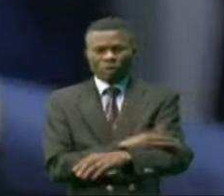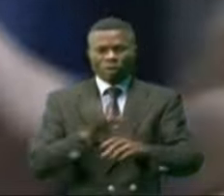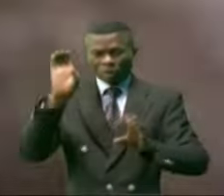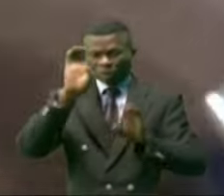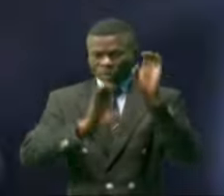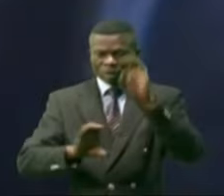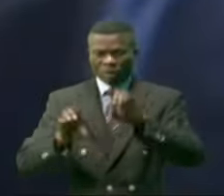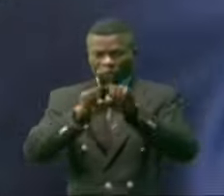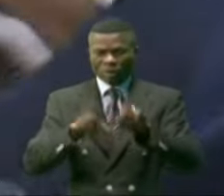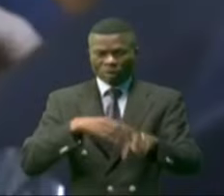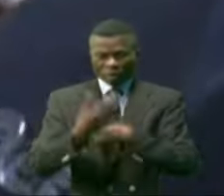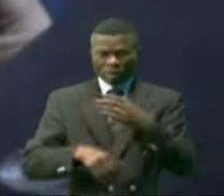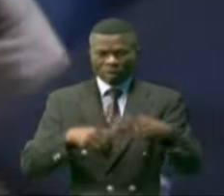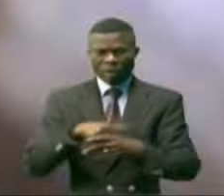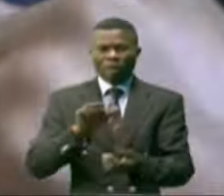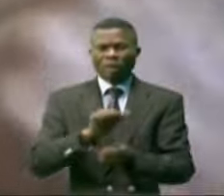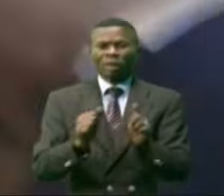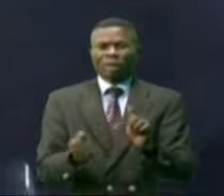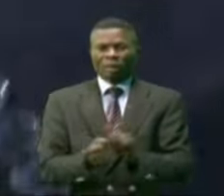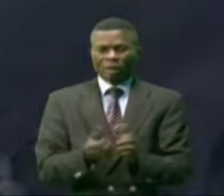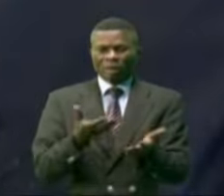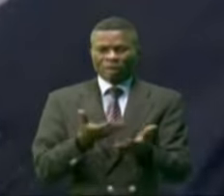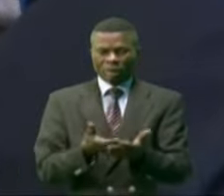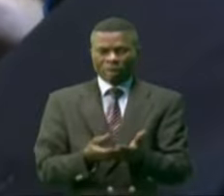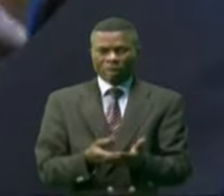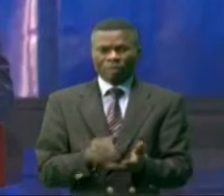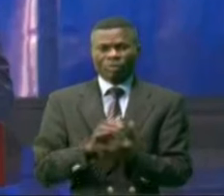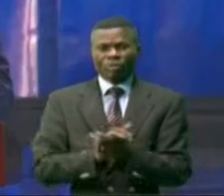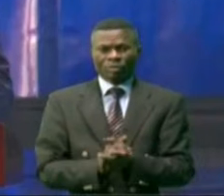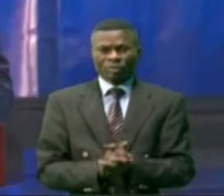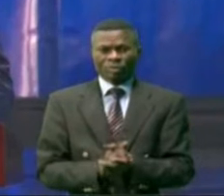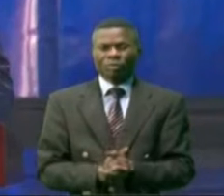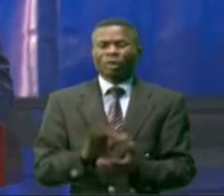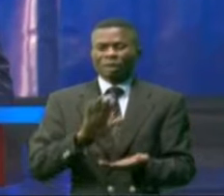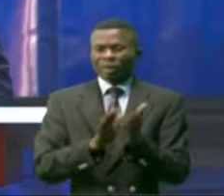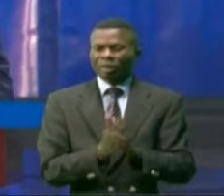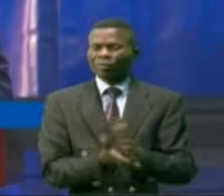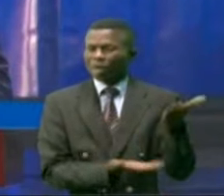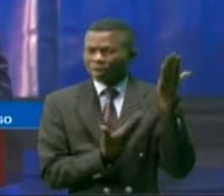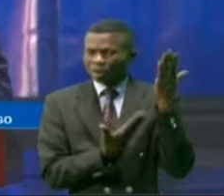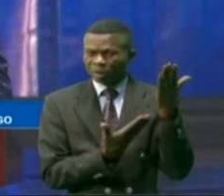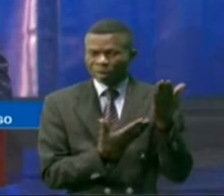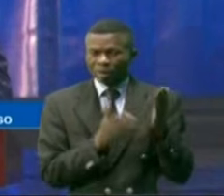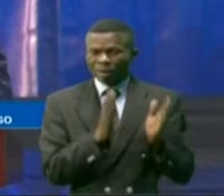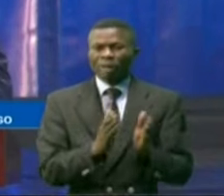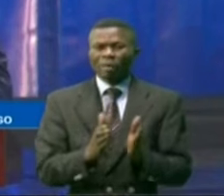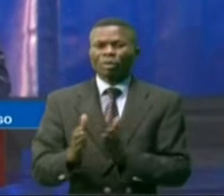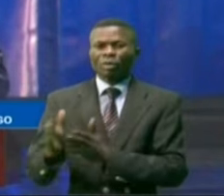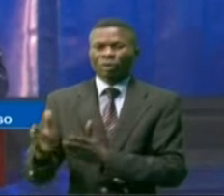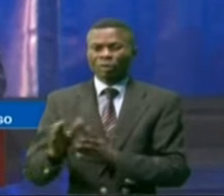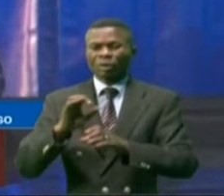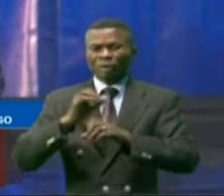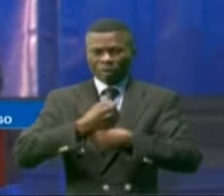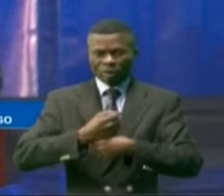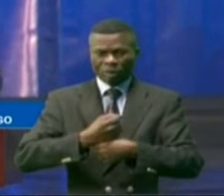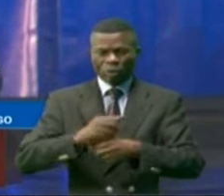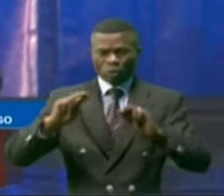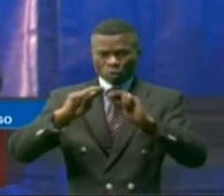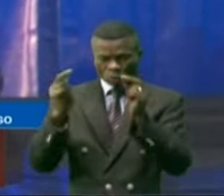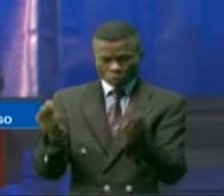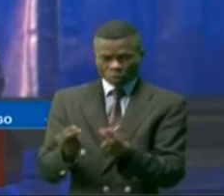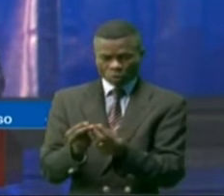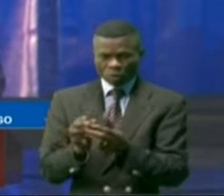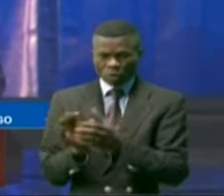scientifique réalisé dans le secteur. Il apparaît plus que nécessaire d'envisager la création d'une structure